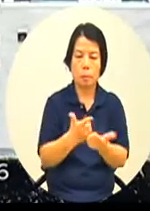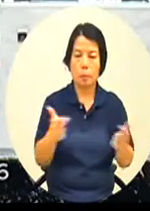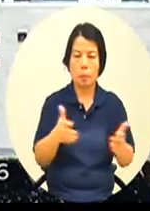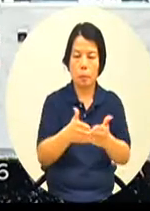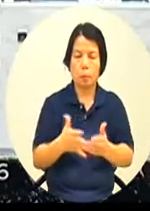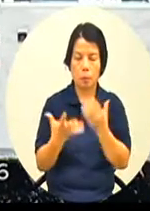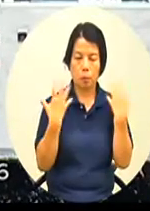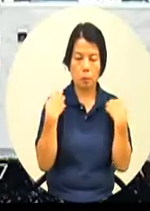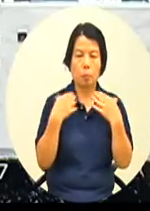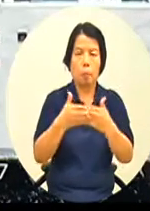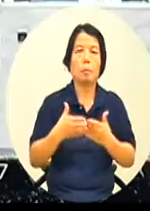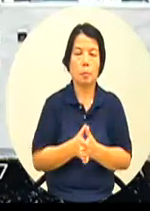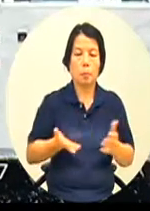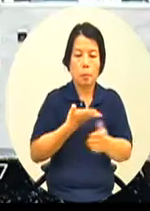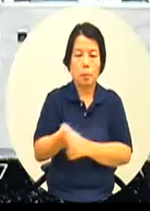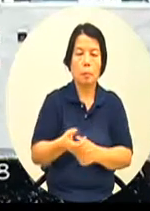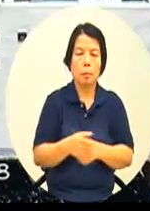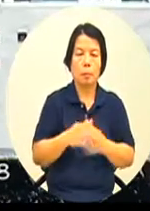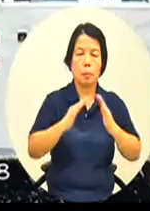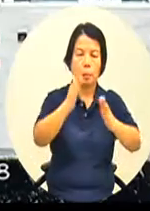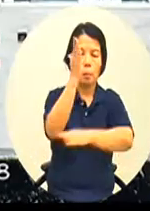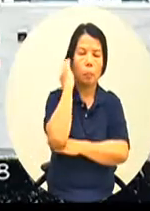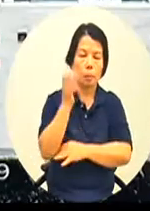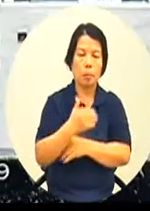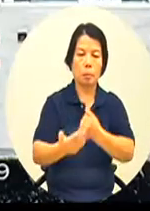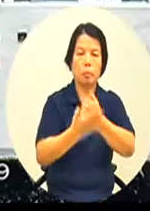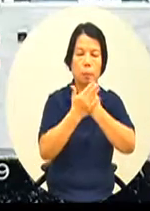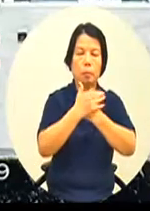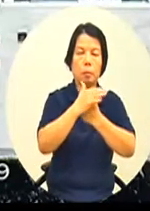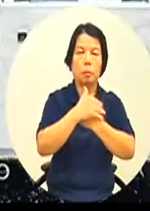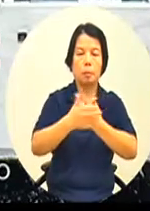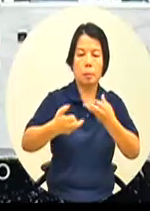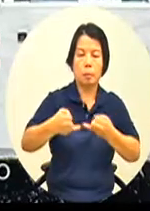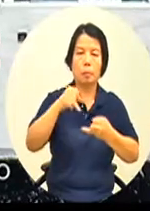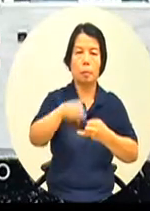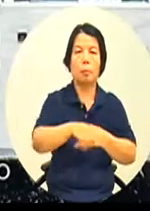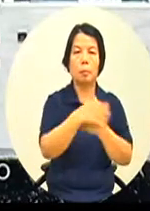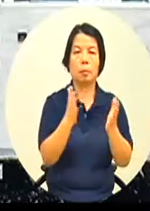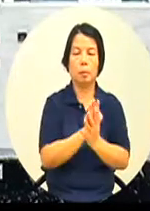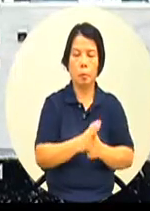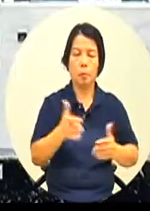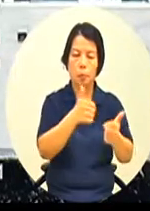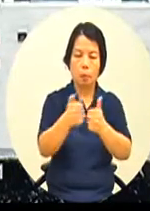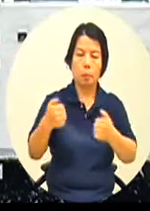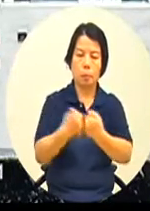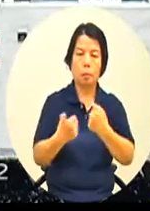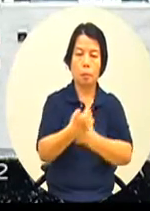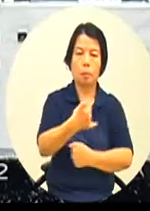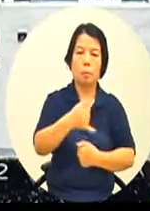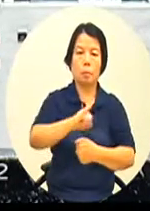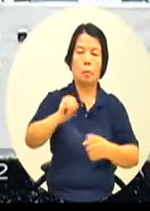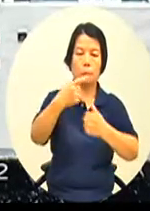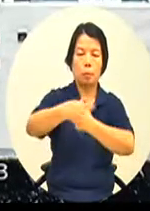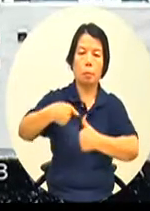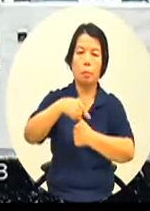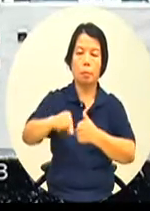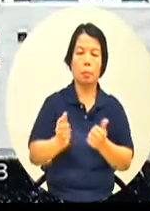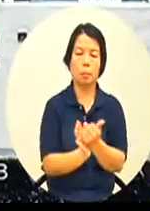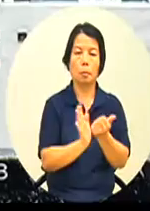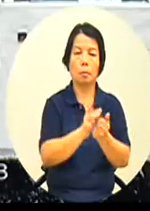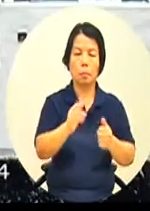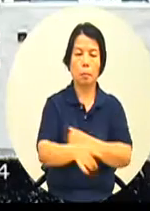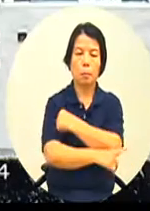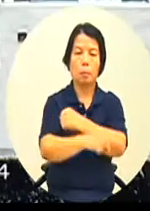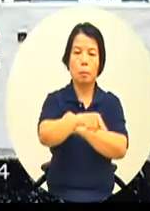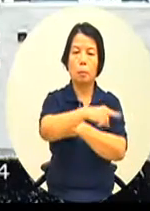责，务使市府的效能更为提升。在此感谢各位议员的指教与鼓励。最后